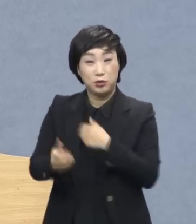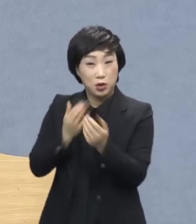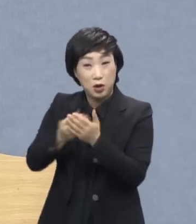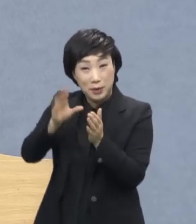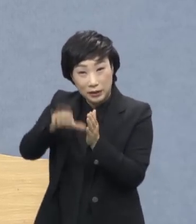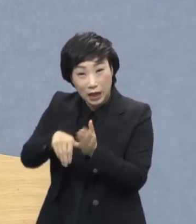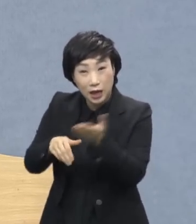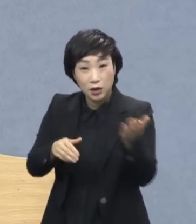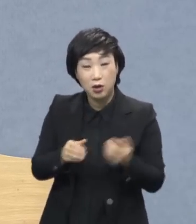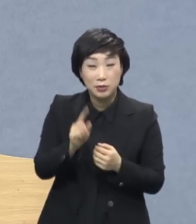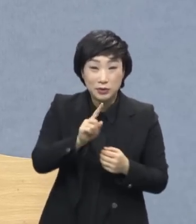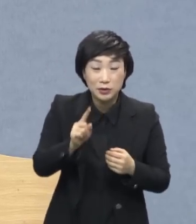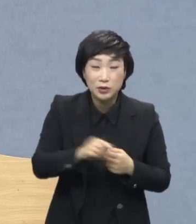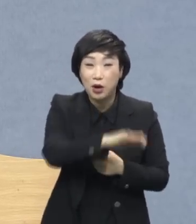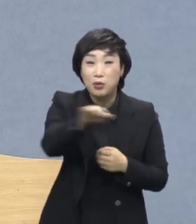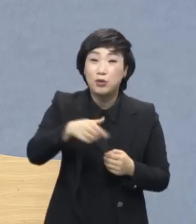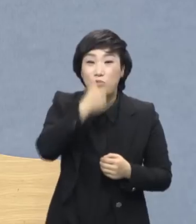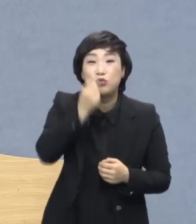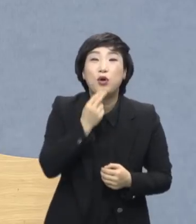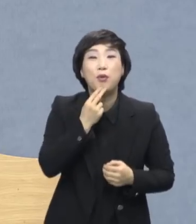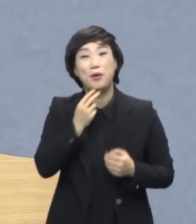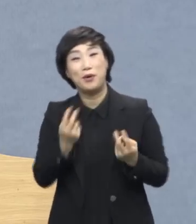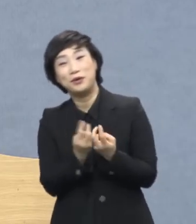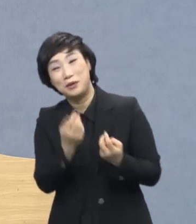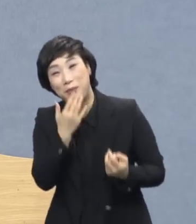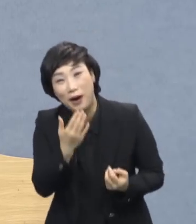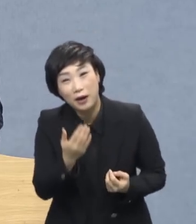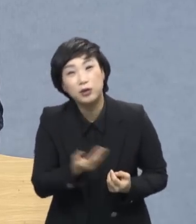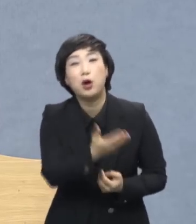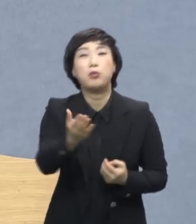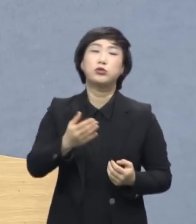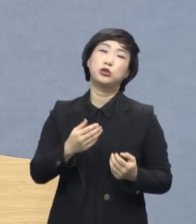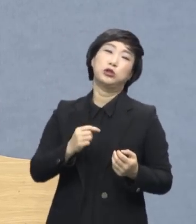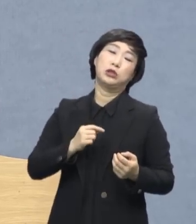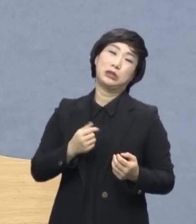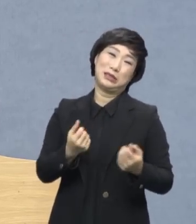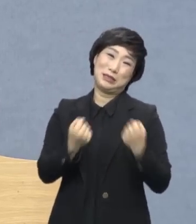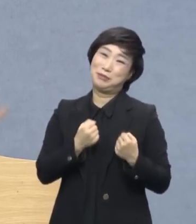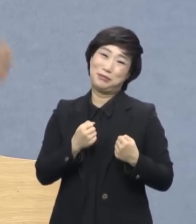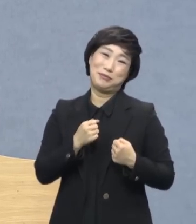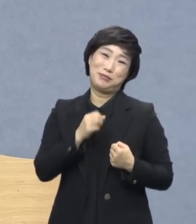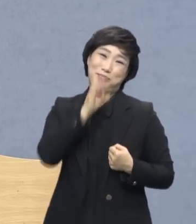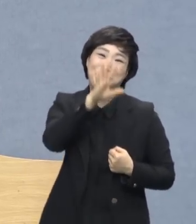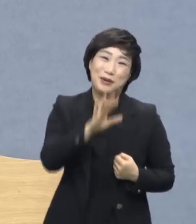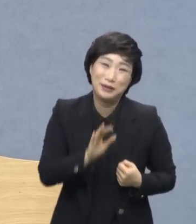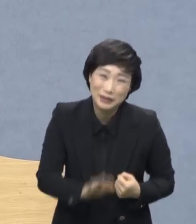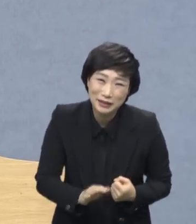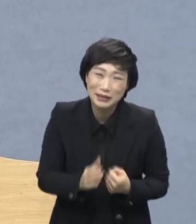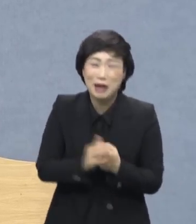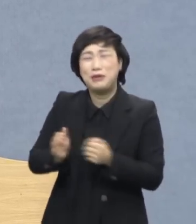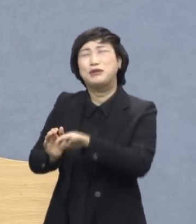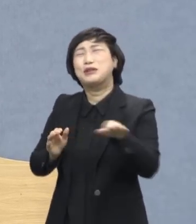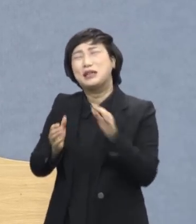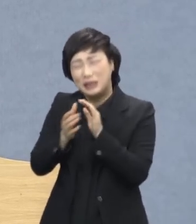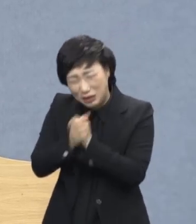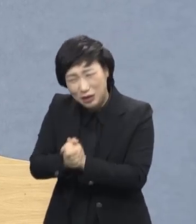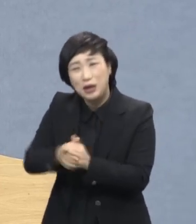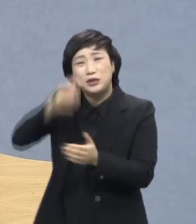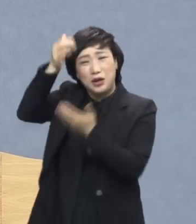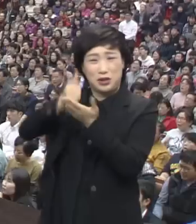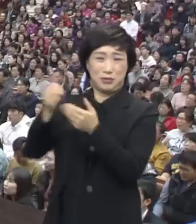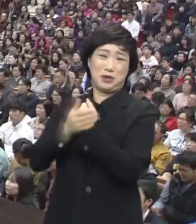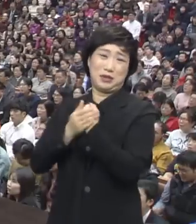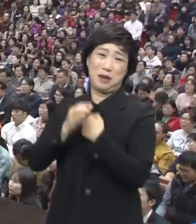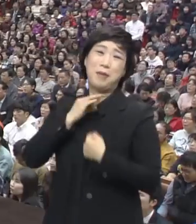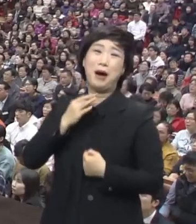대해서 어떻게 우리가 흠 없는 사람 되겠어? 우리는 스스로 할 수 없다. 그래서 기도해서 성령으로만